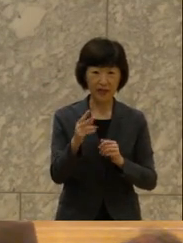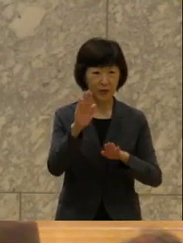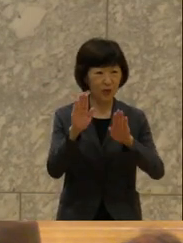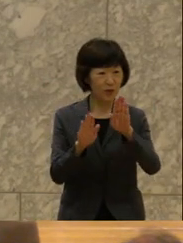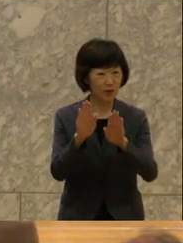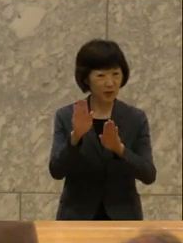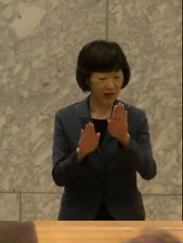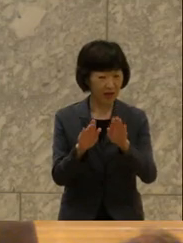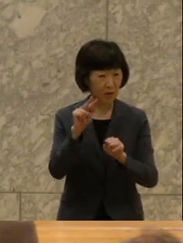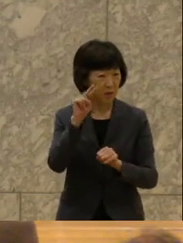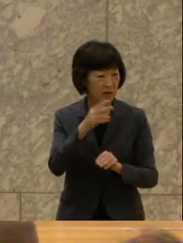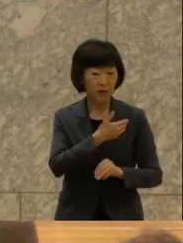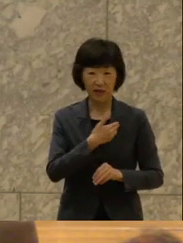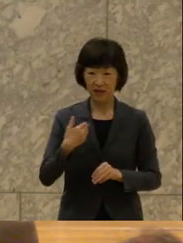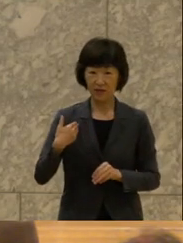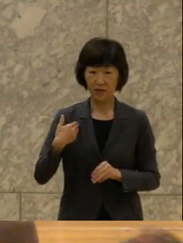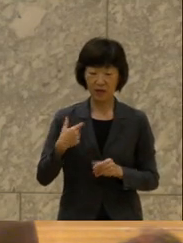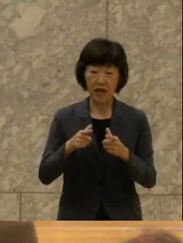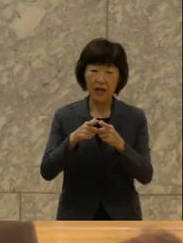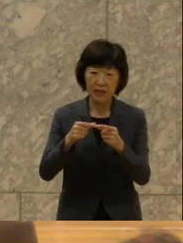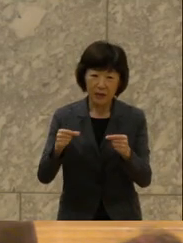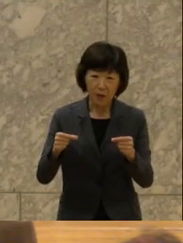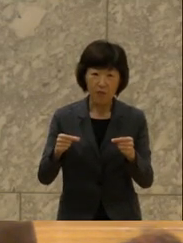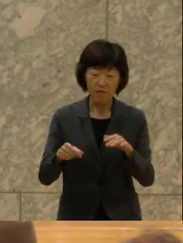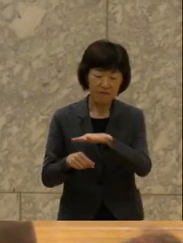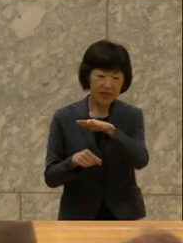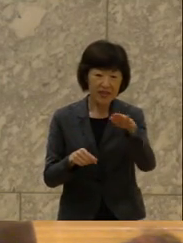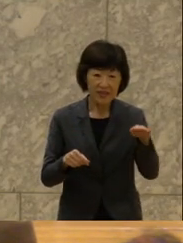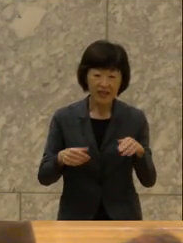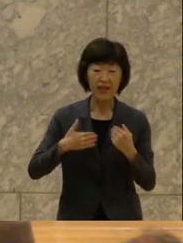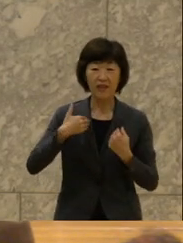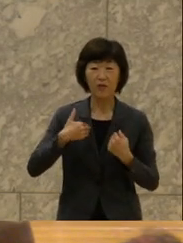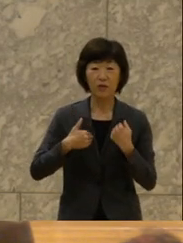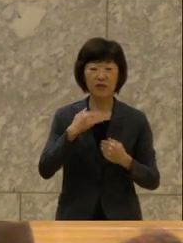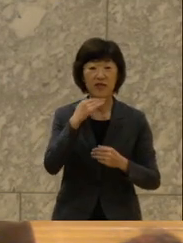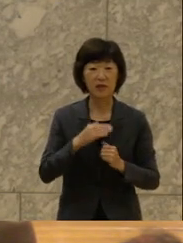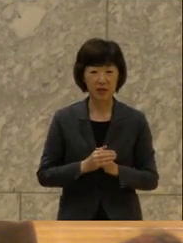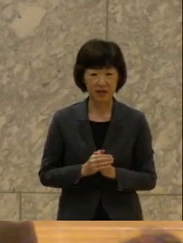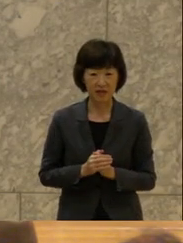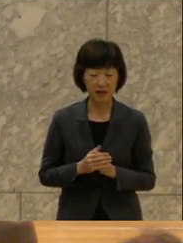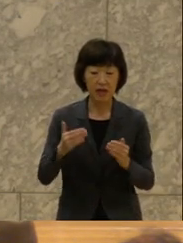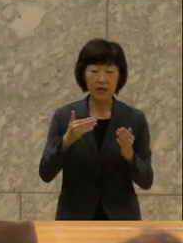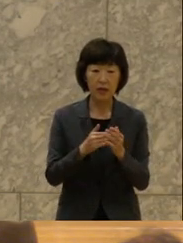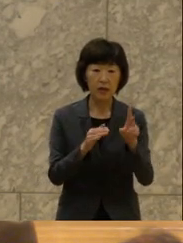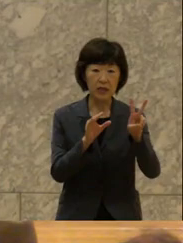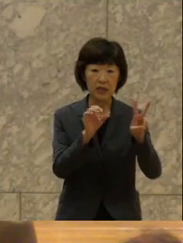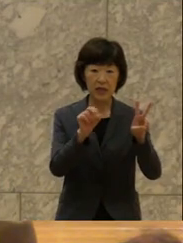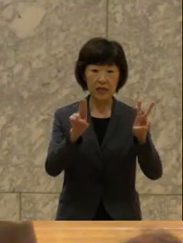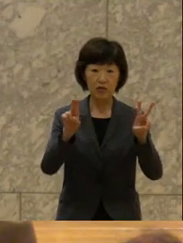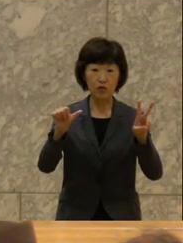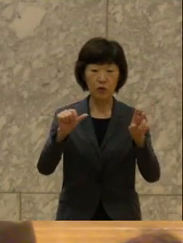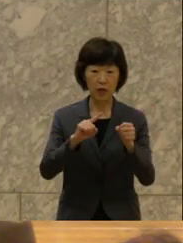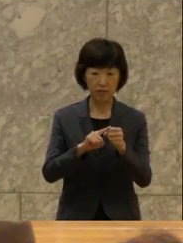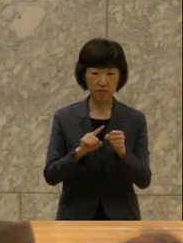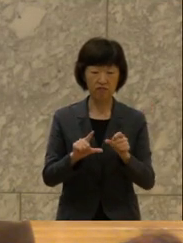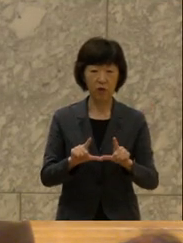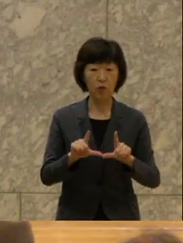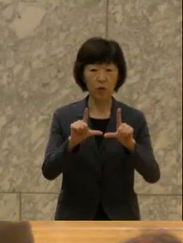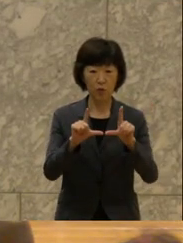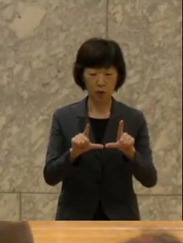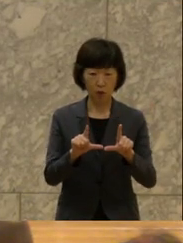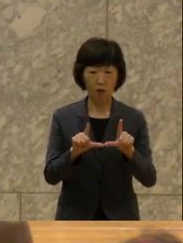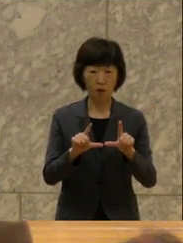東京だけではなく日本中が楽しみにしております最後に2025年の東京世界陸上に向けまして